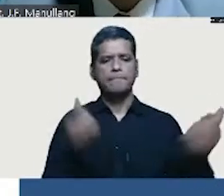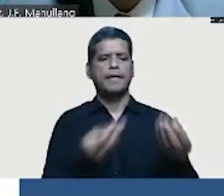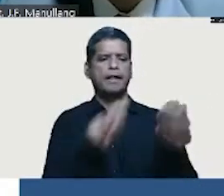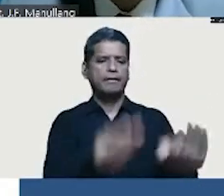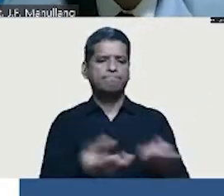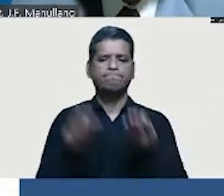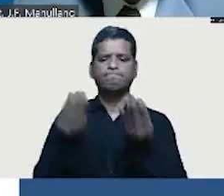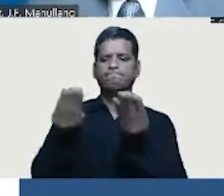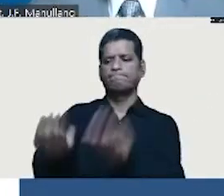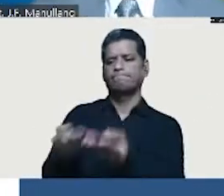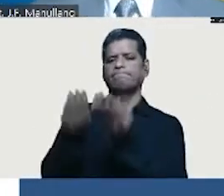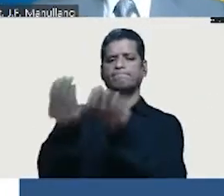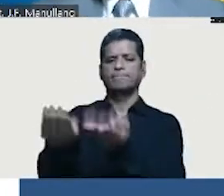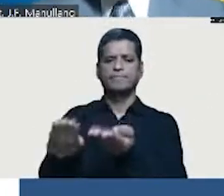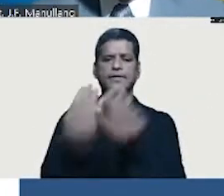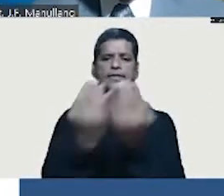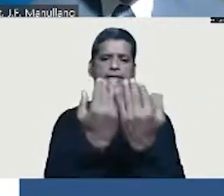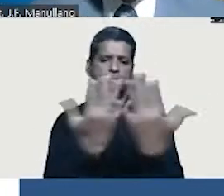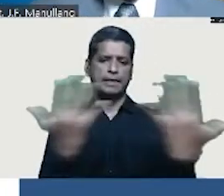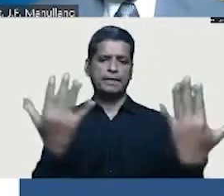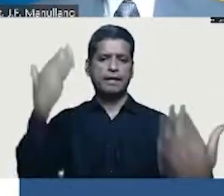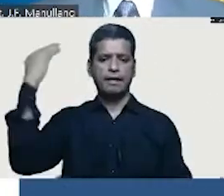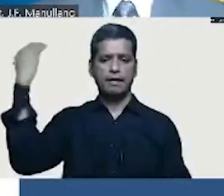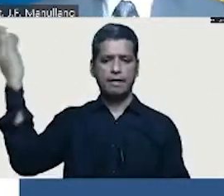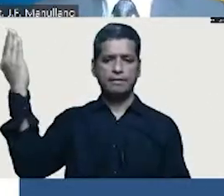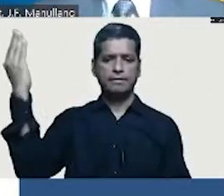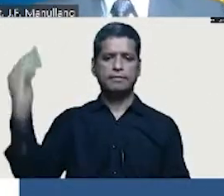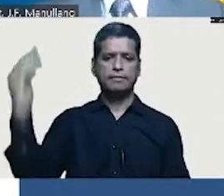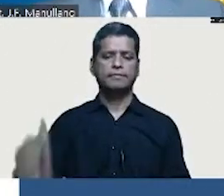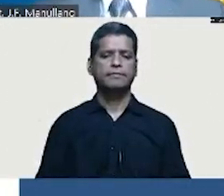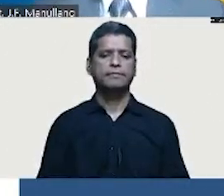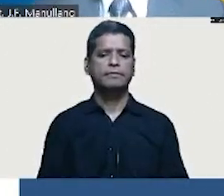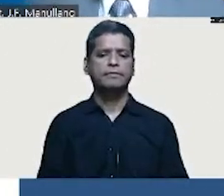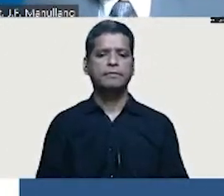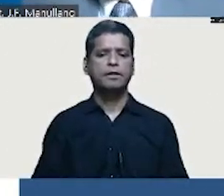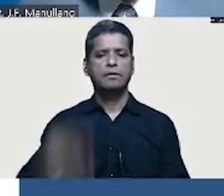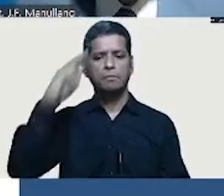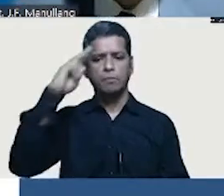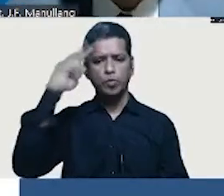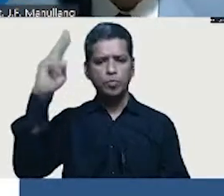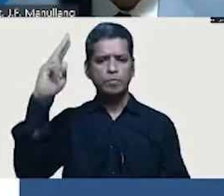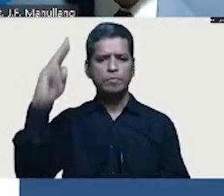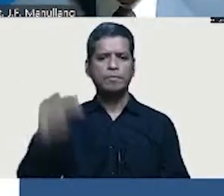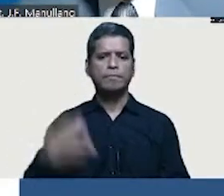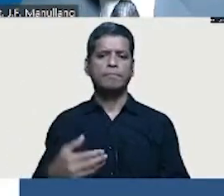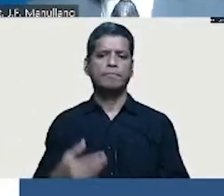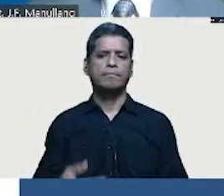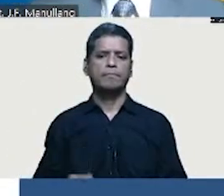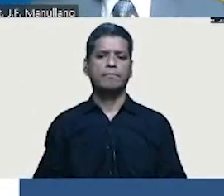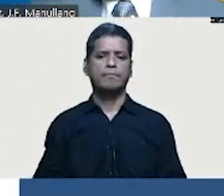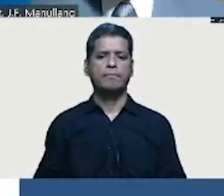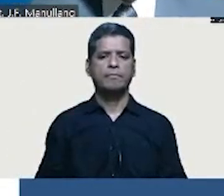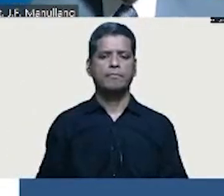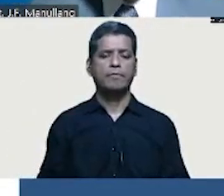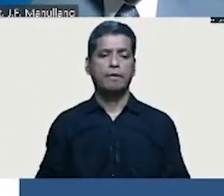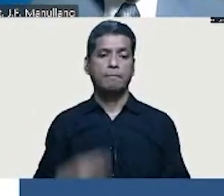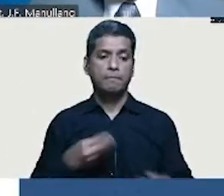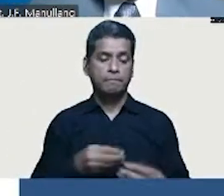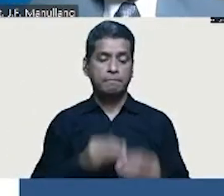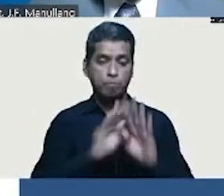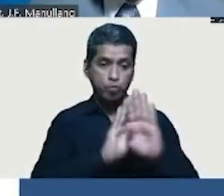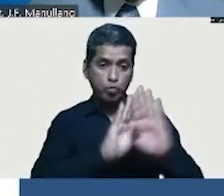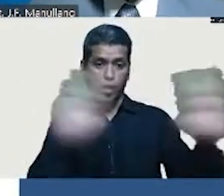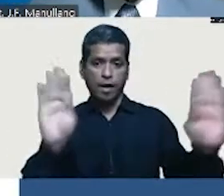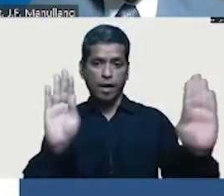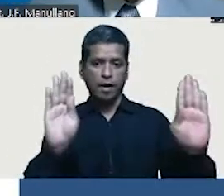memperlengkapi jamaknya Apa obatnya Tuhan menyingkapkan nubuatan itu untuk